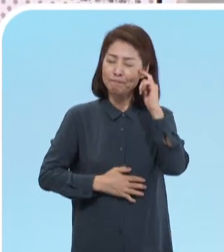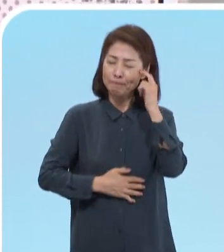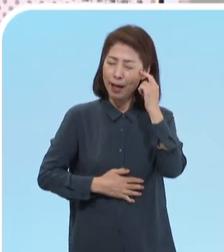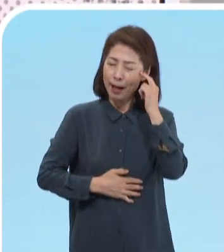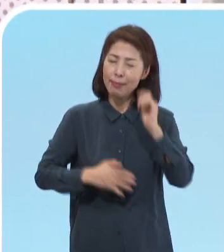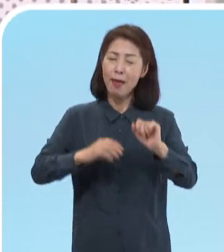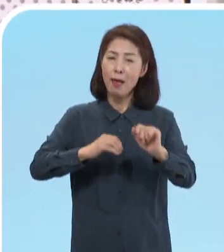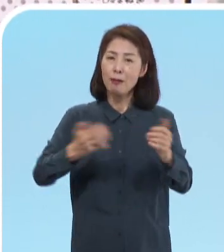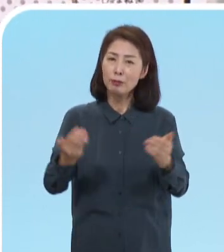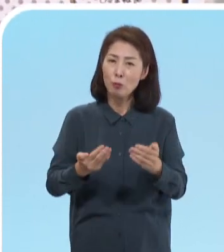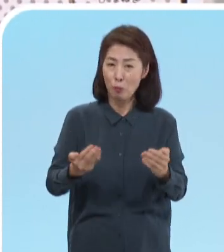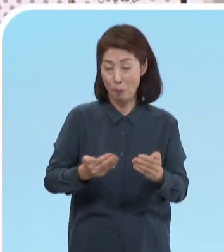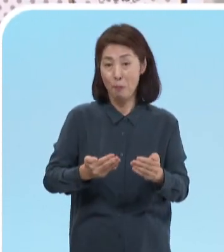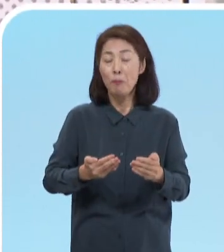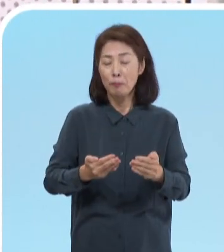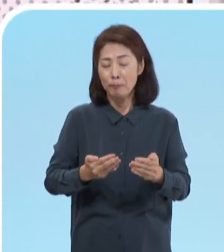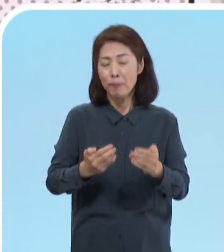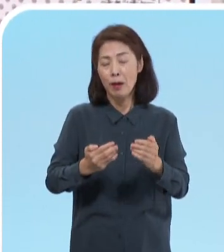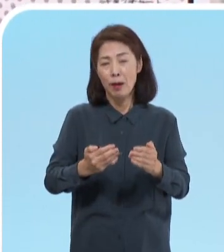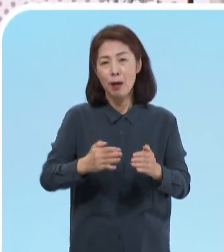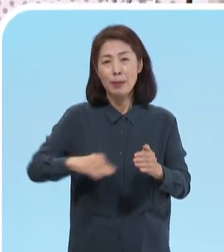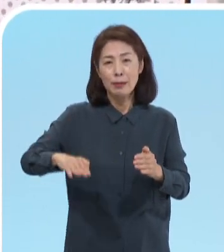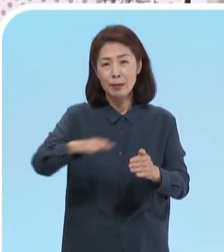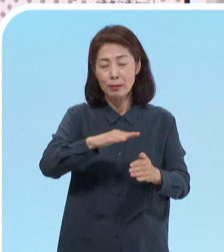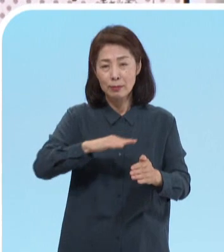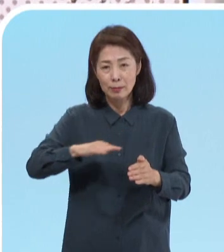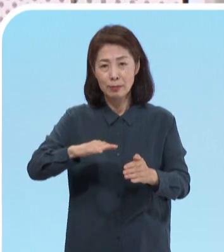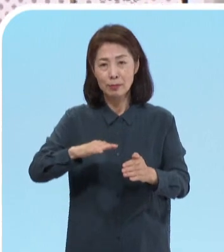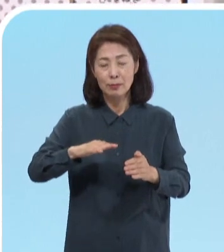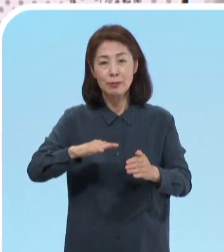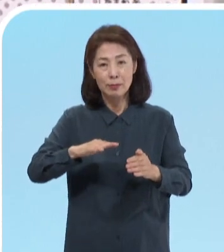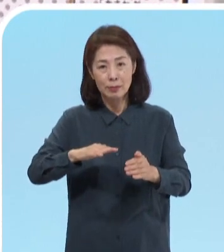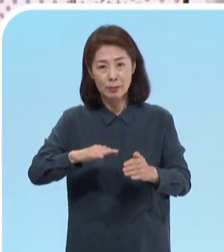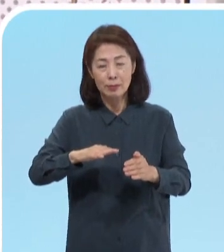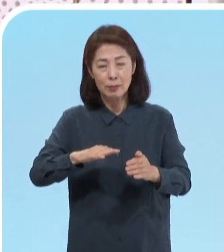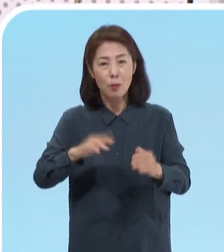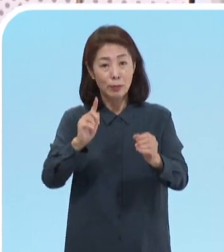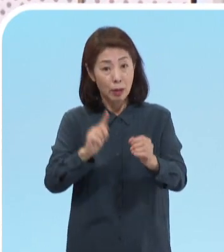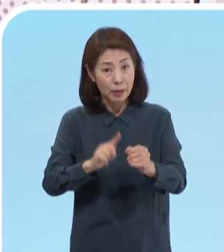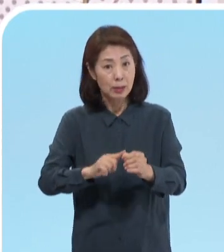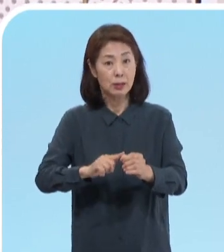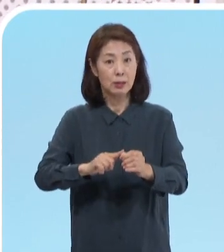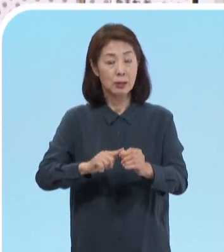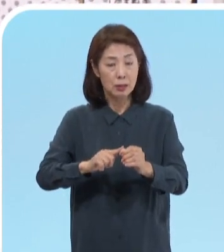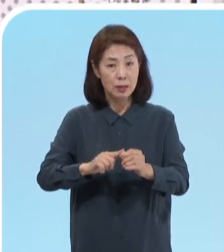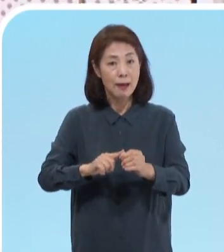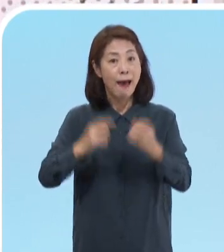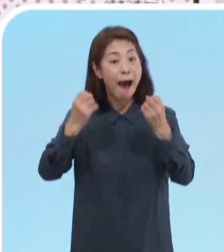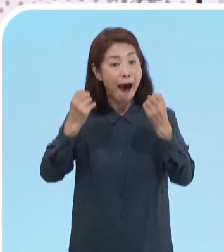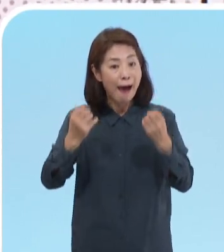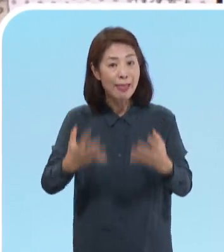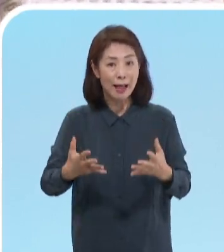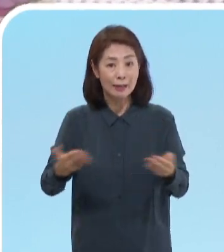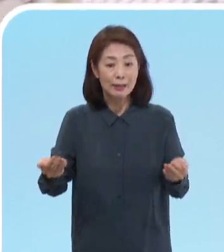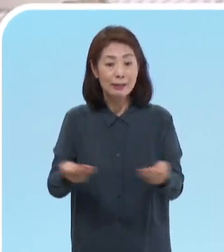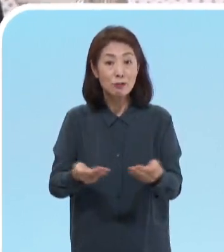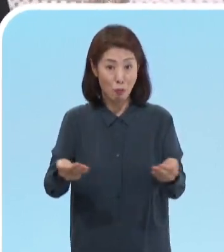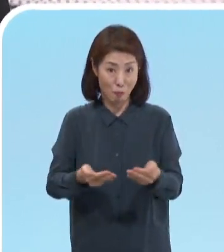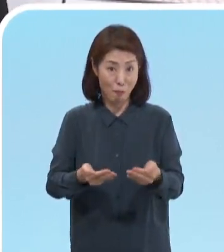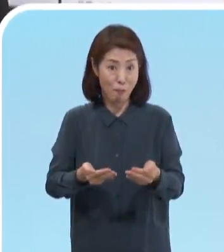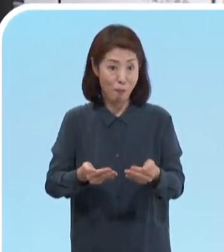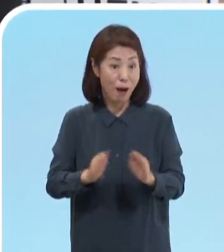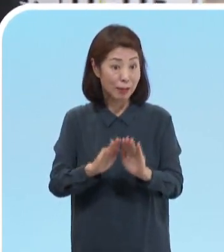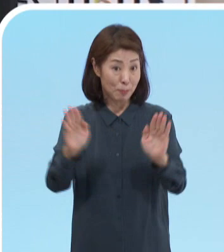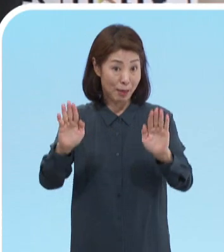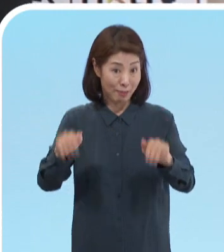ですけれども、はい、そこをちょっとでも解消しようと、 はい、 この広報戦略課で最近あることを始めたので、 は あ、渡辺さんまた